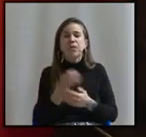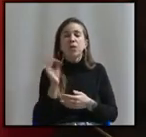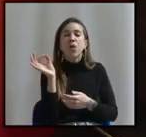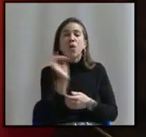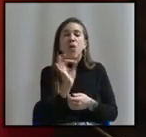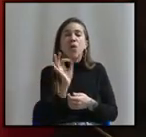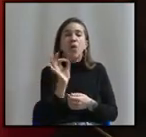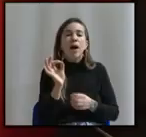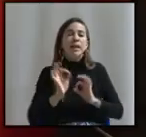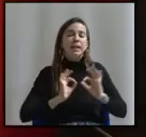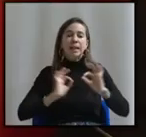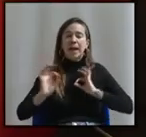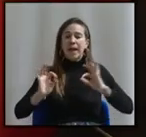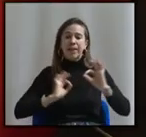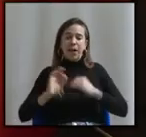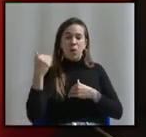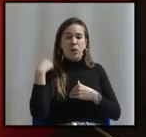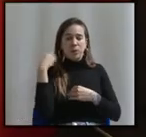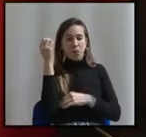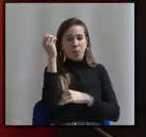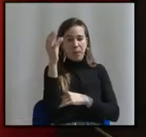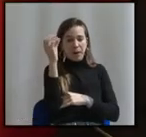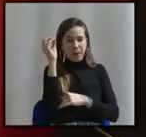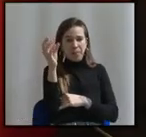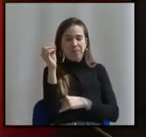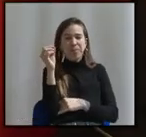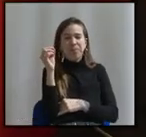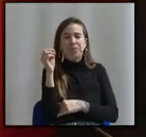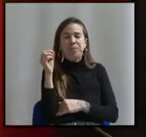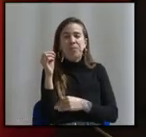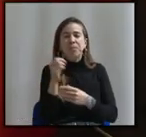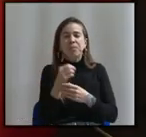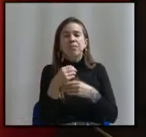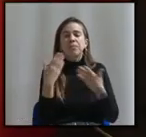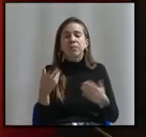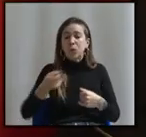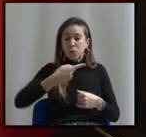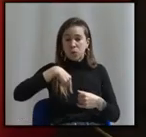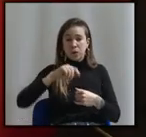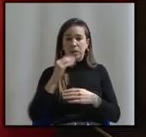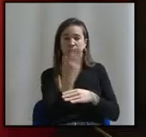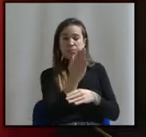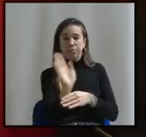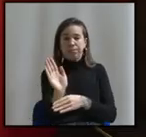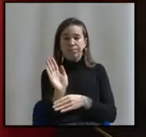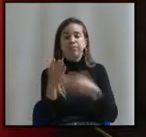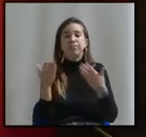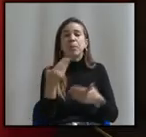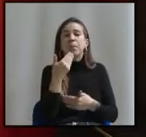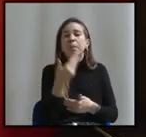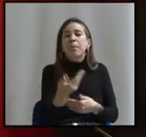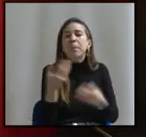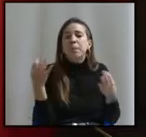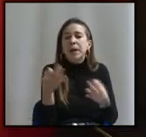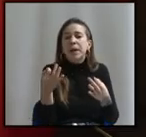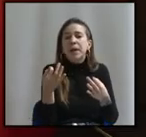que van fer vostès a l'últim ple, quan nosaltres vam presentar una moció que demanàvem regular